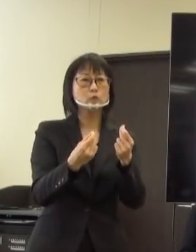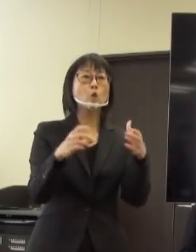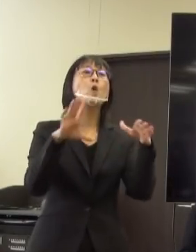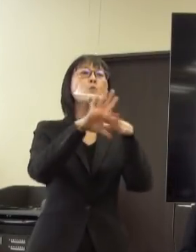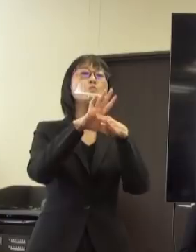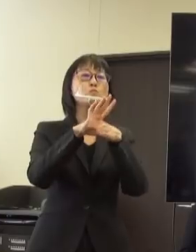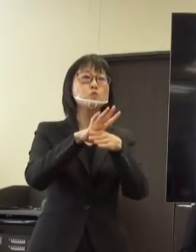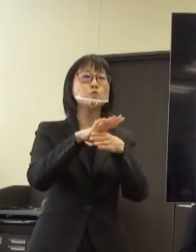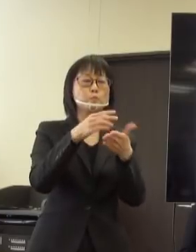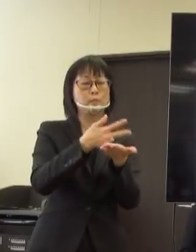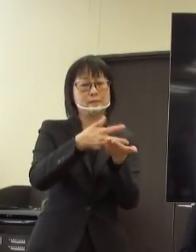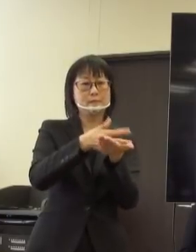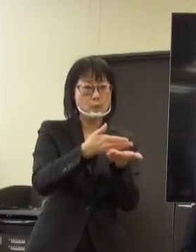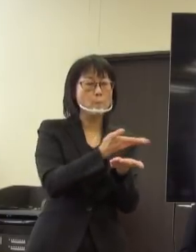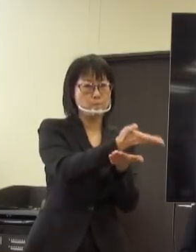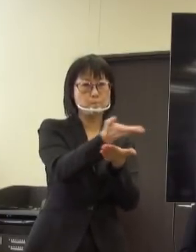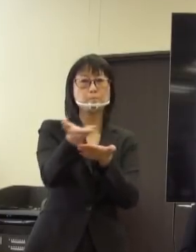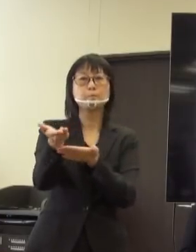るいは一般相談を